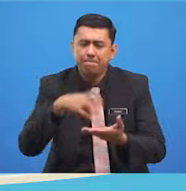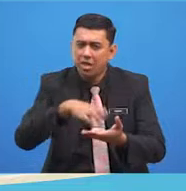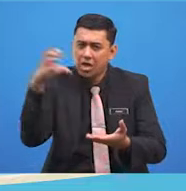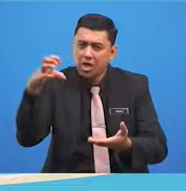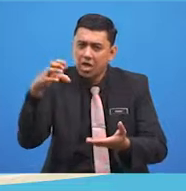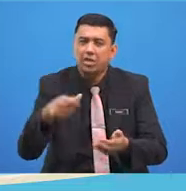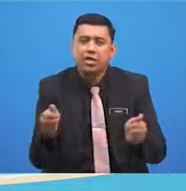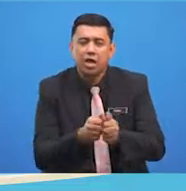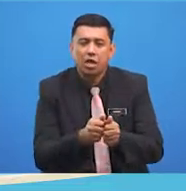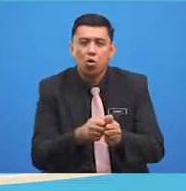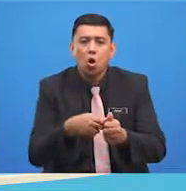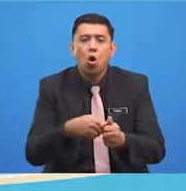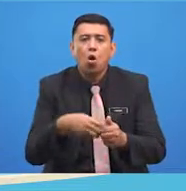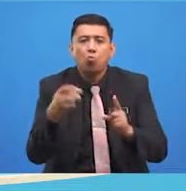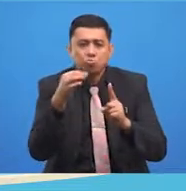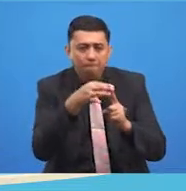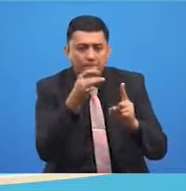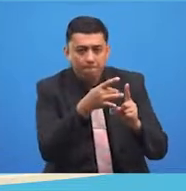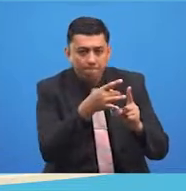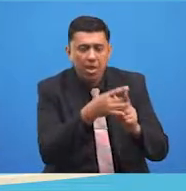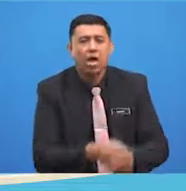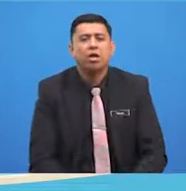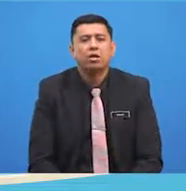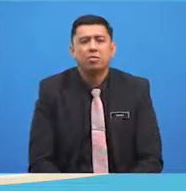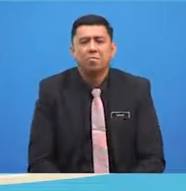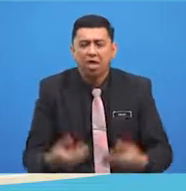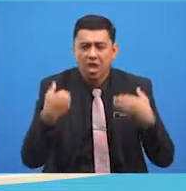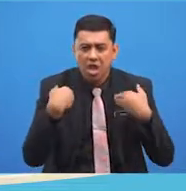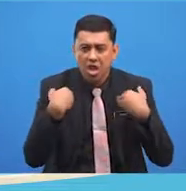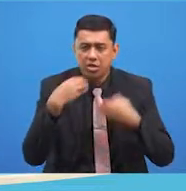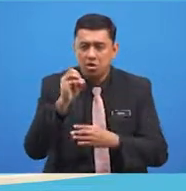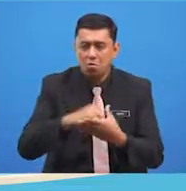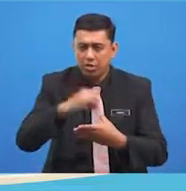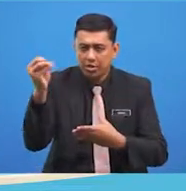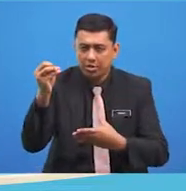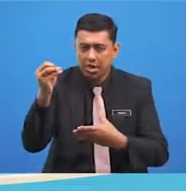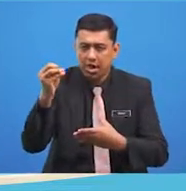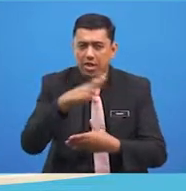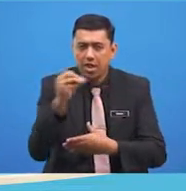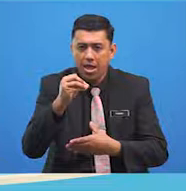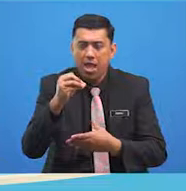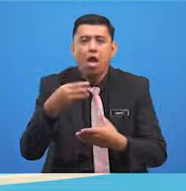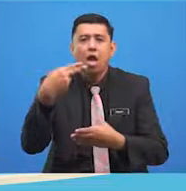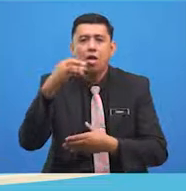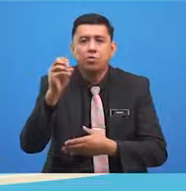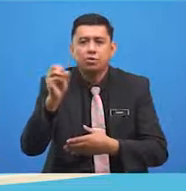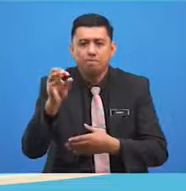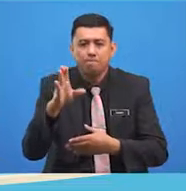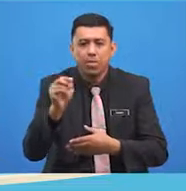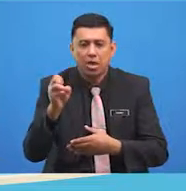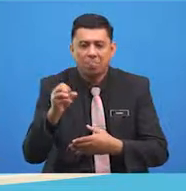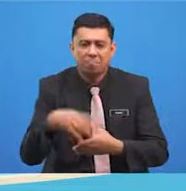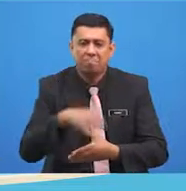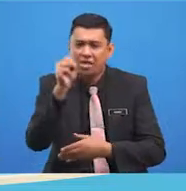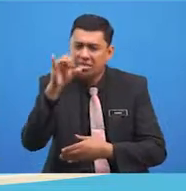unsur aluminium, khususnya sebatian oksida aluminium dan hidrosida bohmin dan gipsik bersama dengan